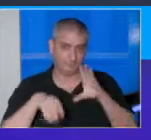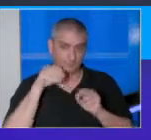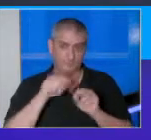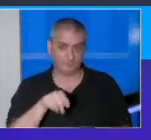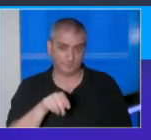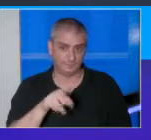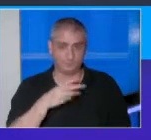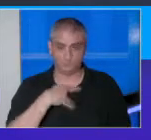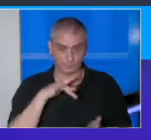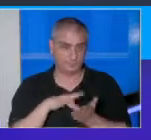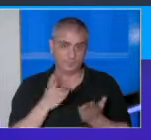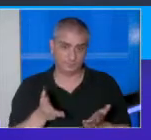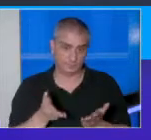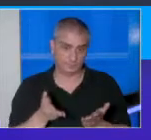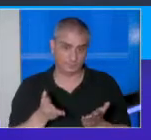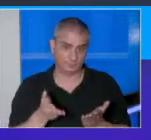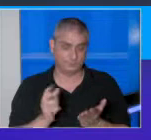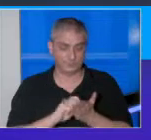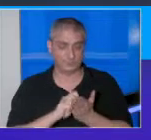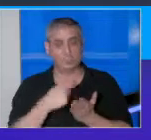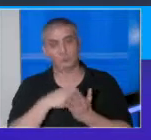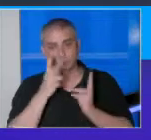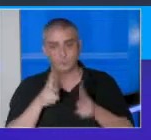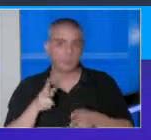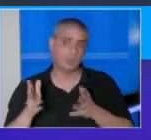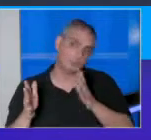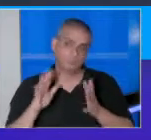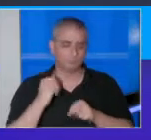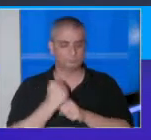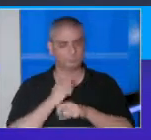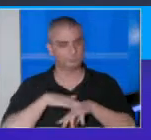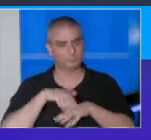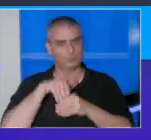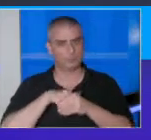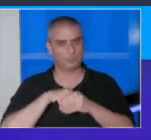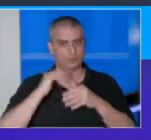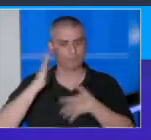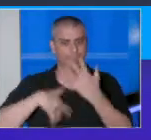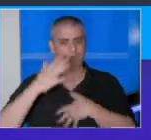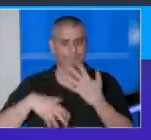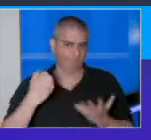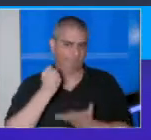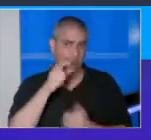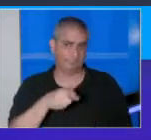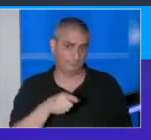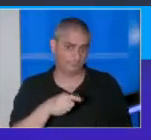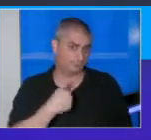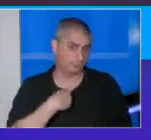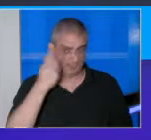הזו שאנחנו נמצאים בה, משרד האוצר יוכל איכשהו לתפקד גם בתוך הכאוס התקציבי הזה. אני מבין ששוב